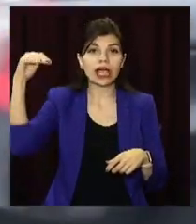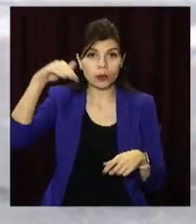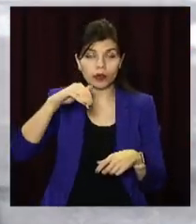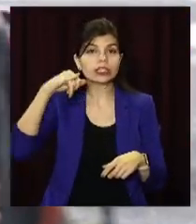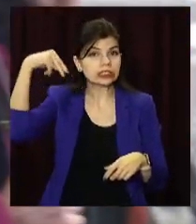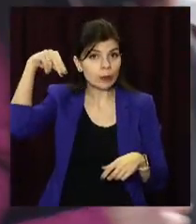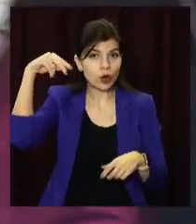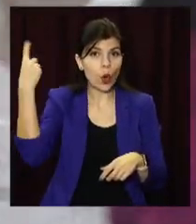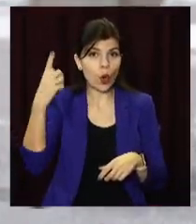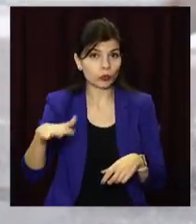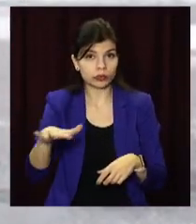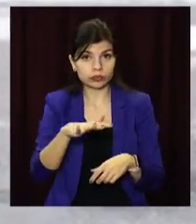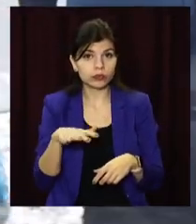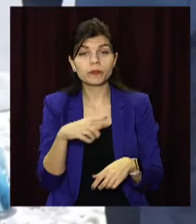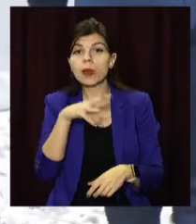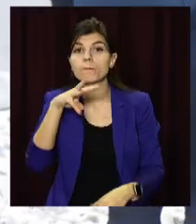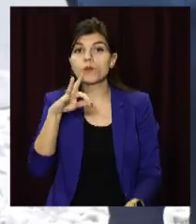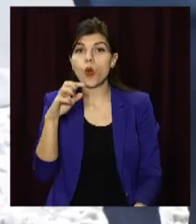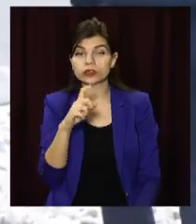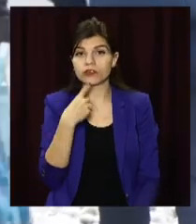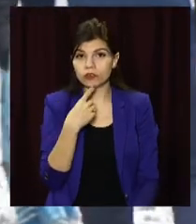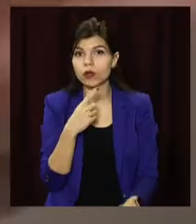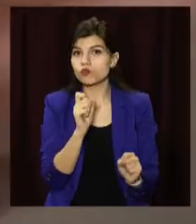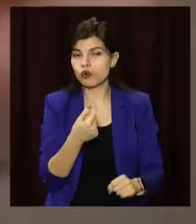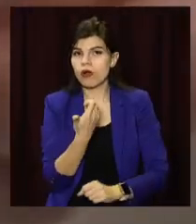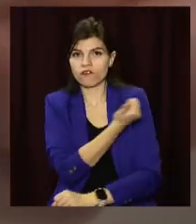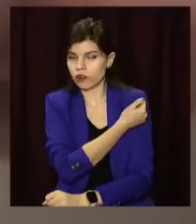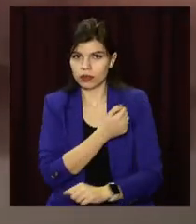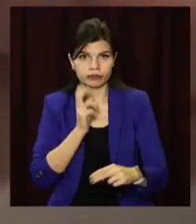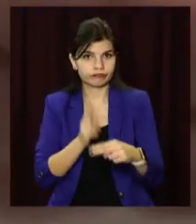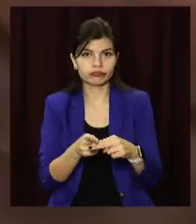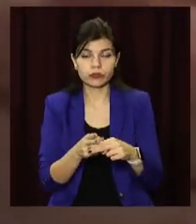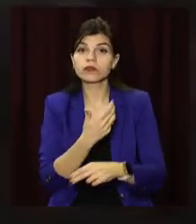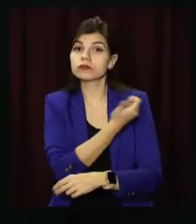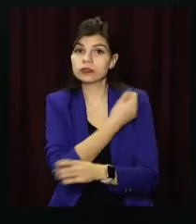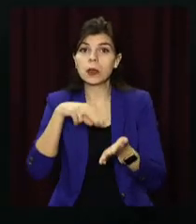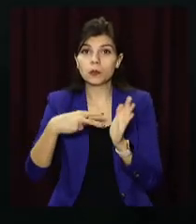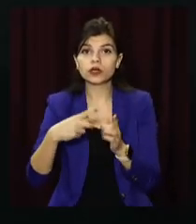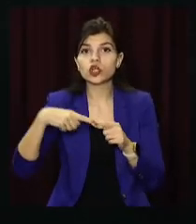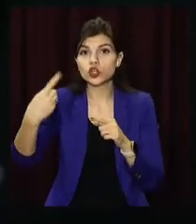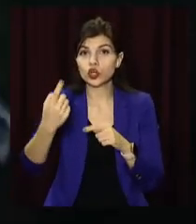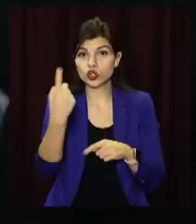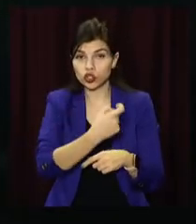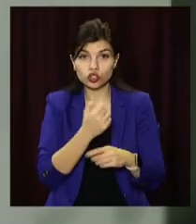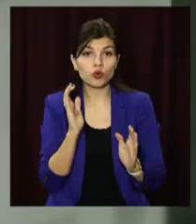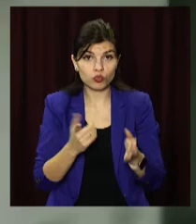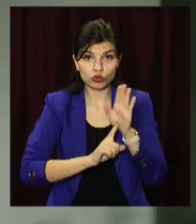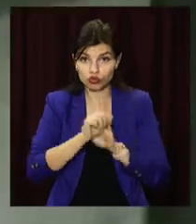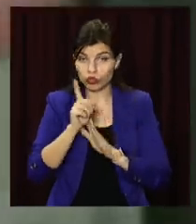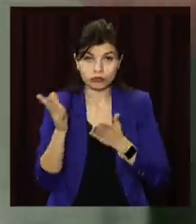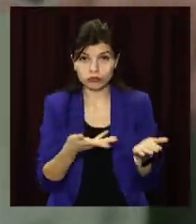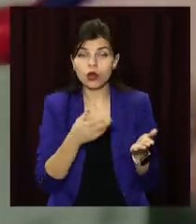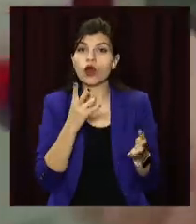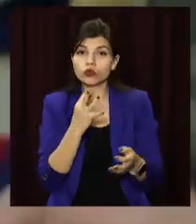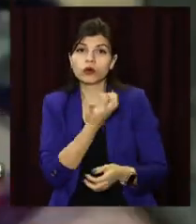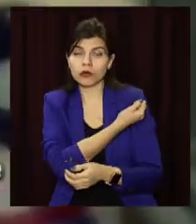та Запорізькій областях. УМОЗ кажуть, зарадити може хіба що вакцинація. Почати щеплення планують вже наступного тижня, однак відзначають,